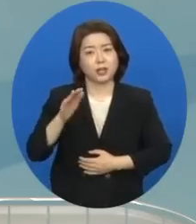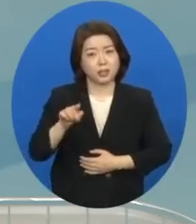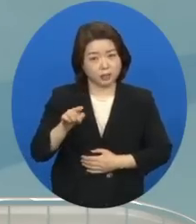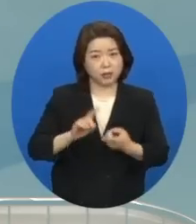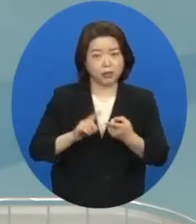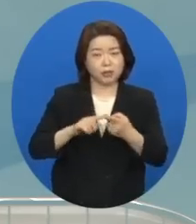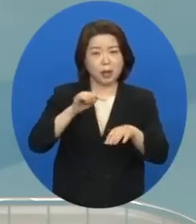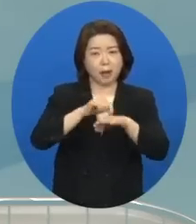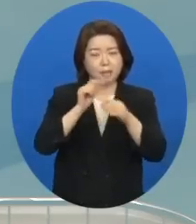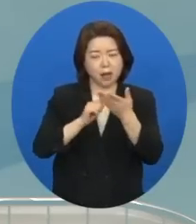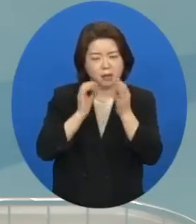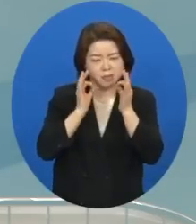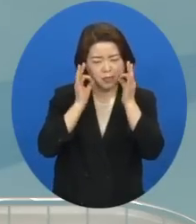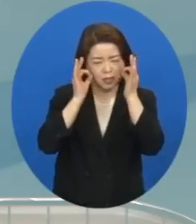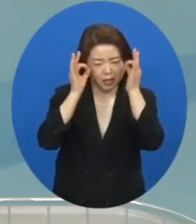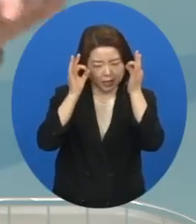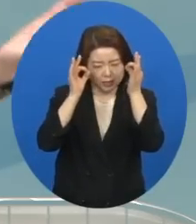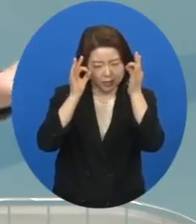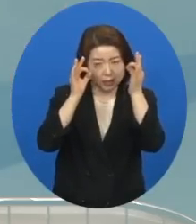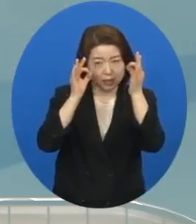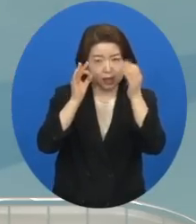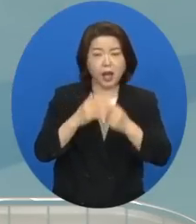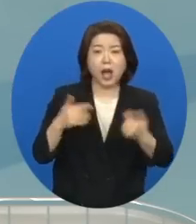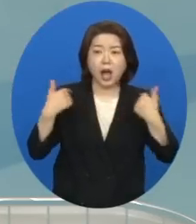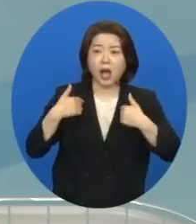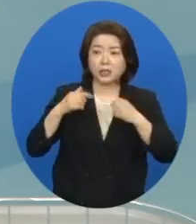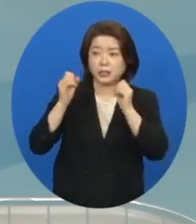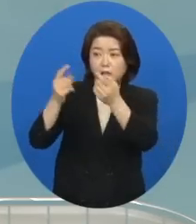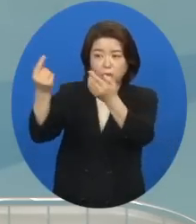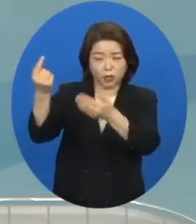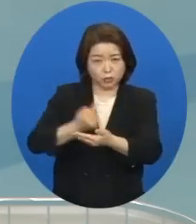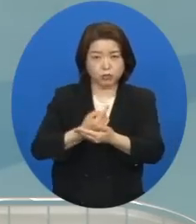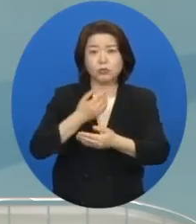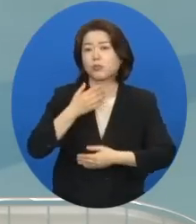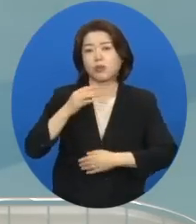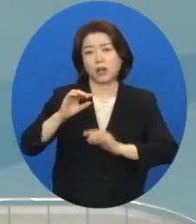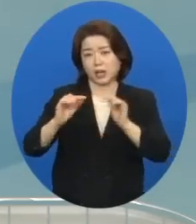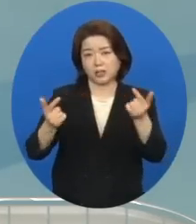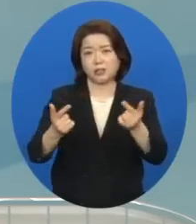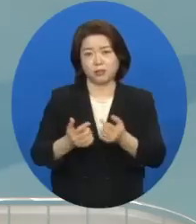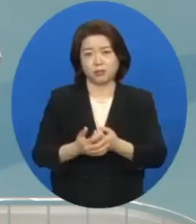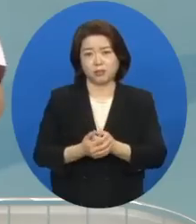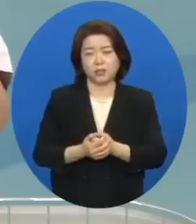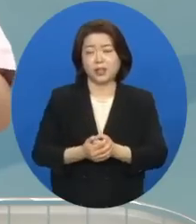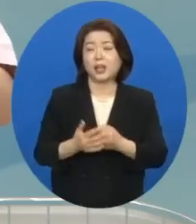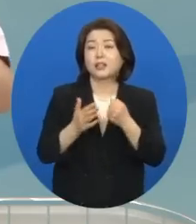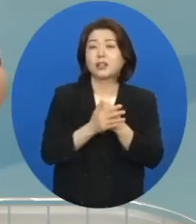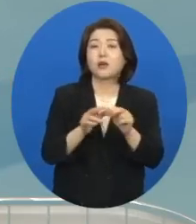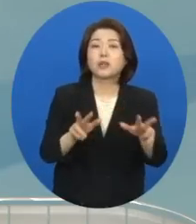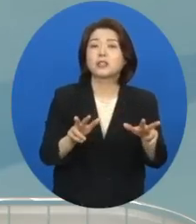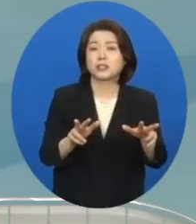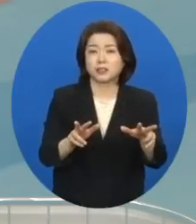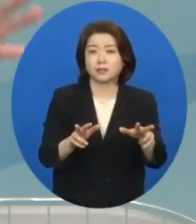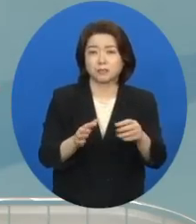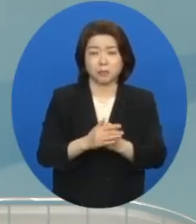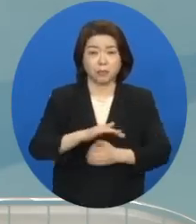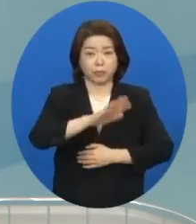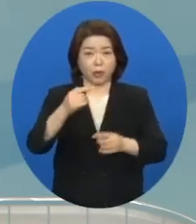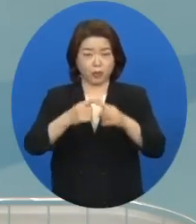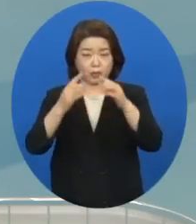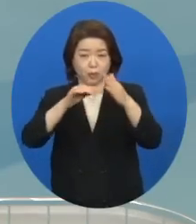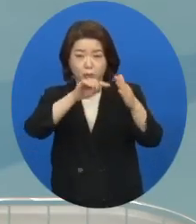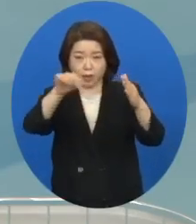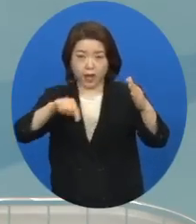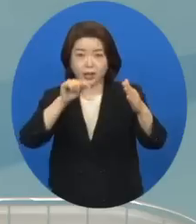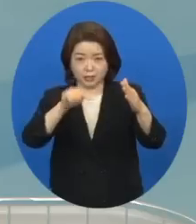그렇게 마음이 간절하다고 언제나 그럴 기회가 주어지는 건 아니에요. 그러니 지금 현재 우리 교회